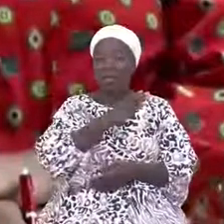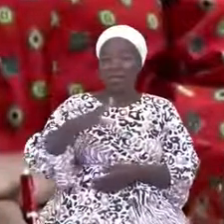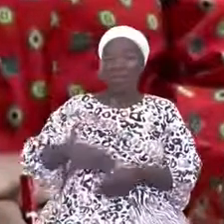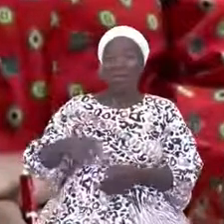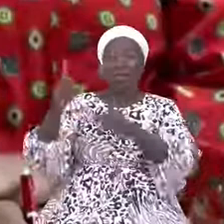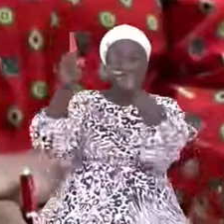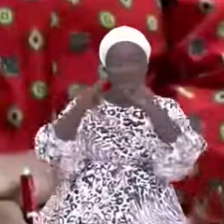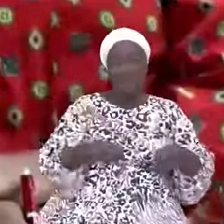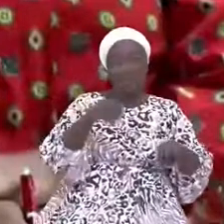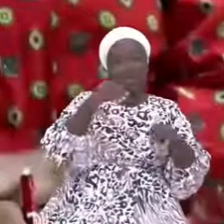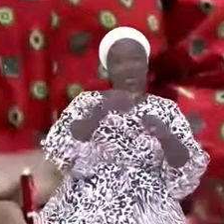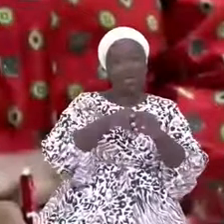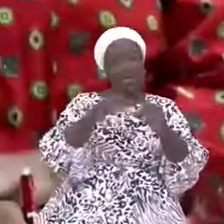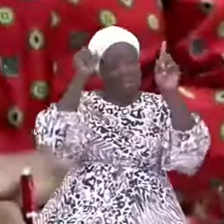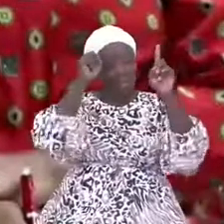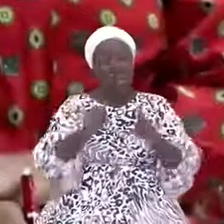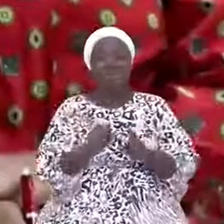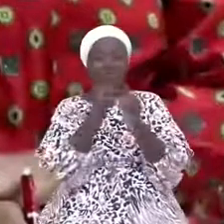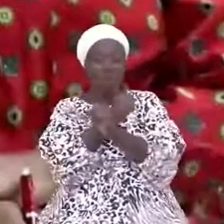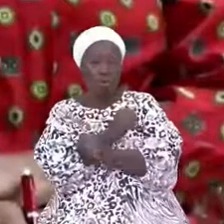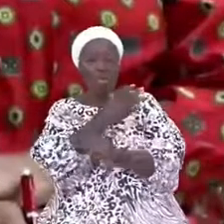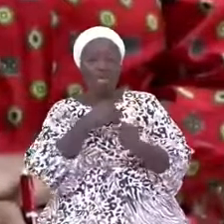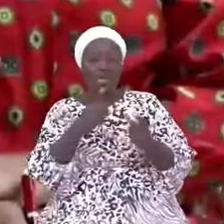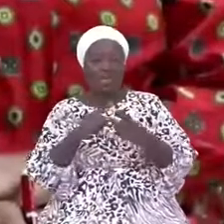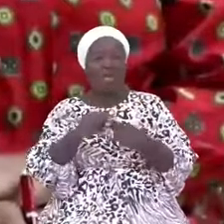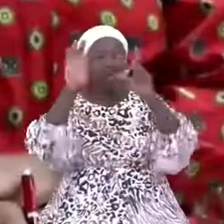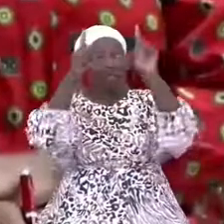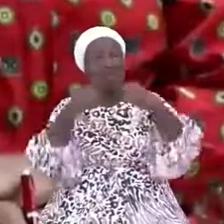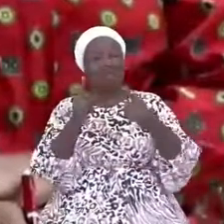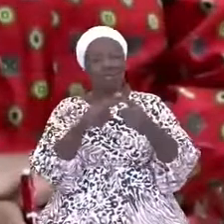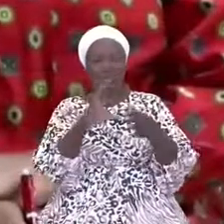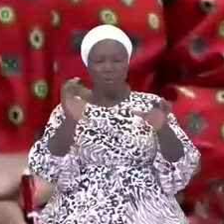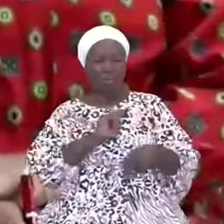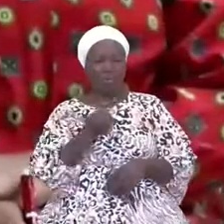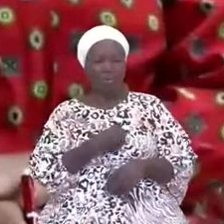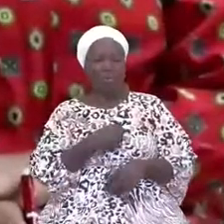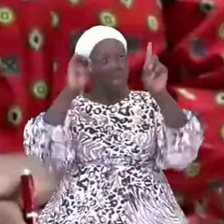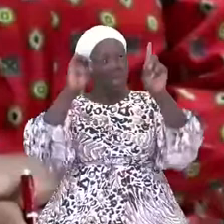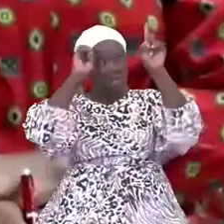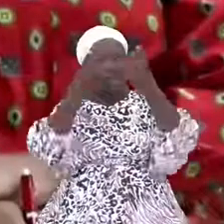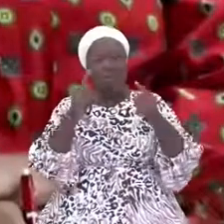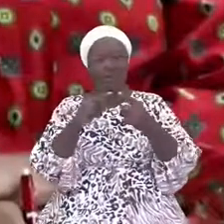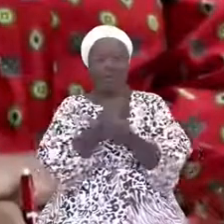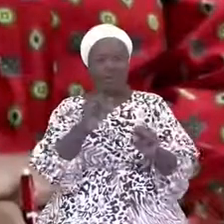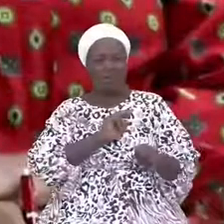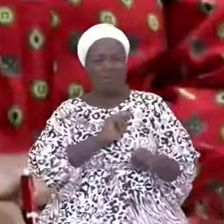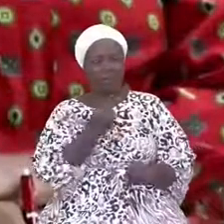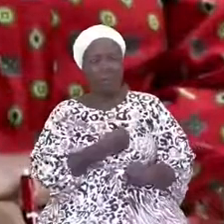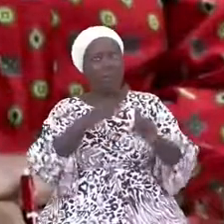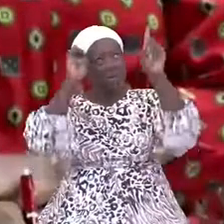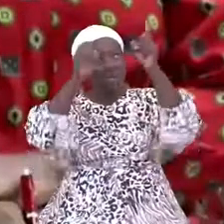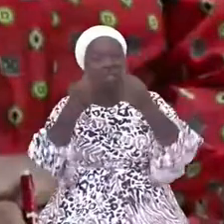de l'addiction. Et Christ est venu dans sa médiation. Il est venu nous libérer. Il